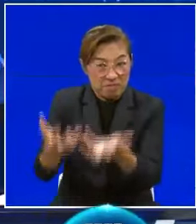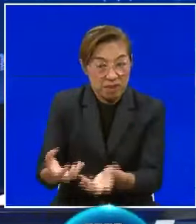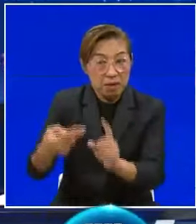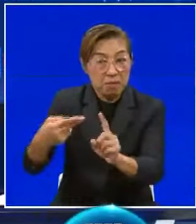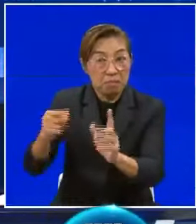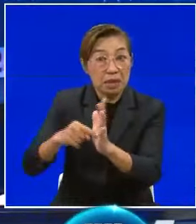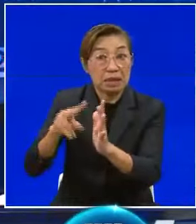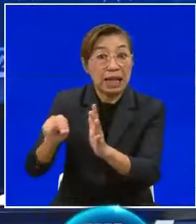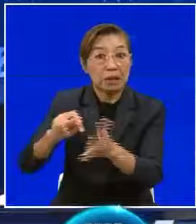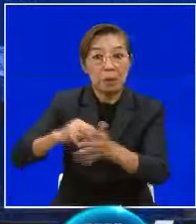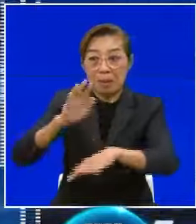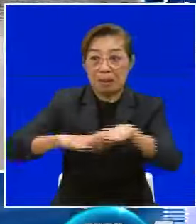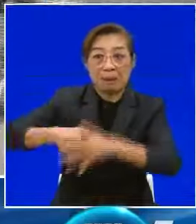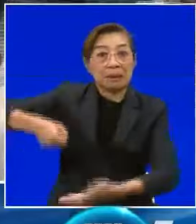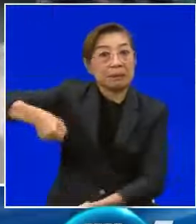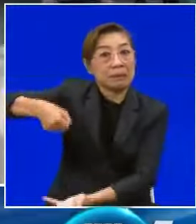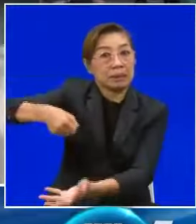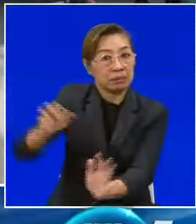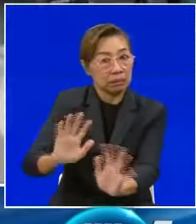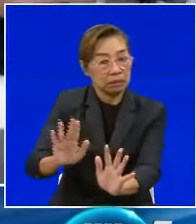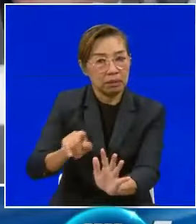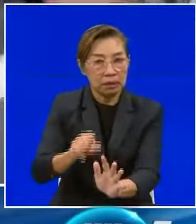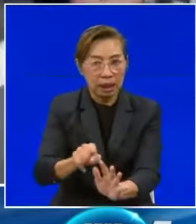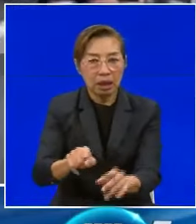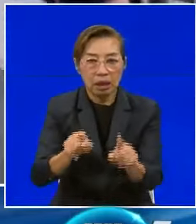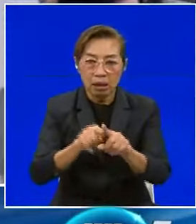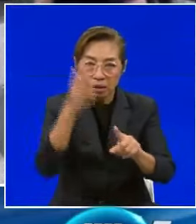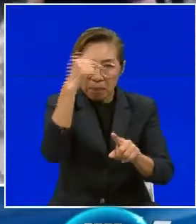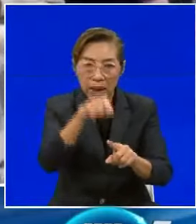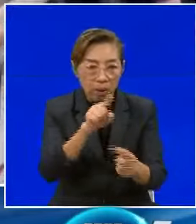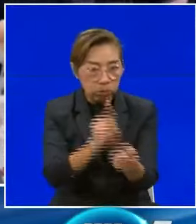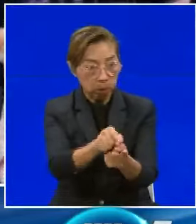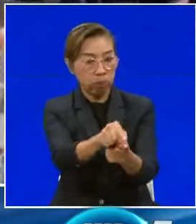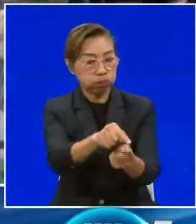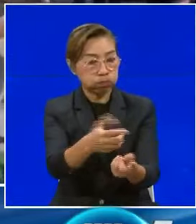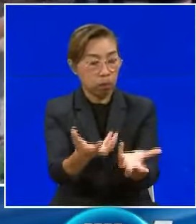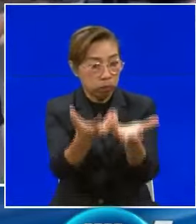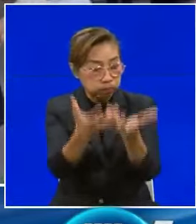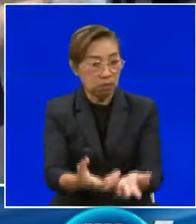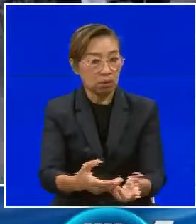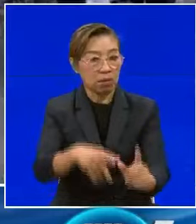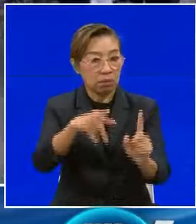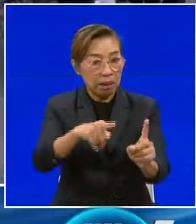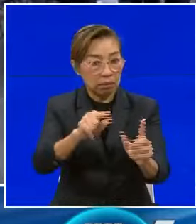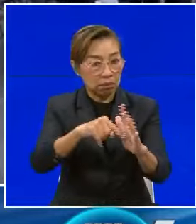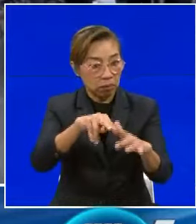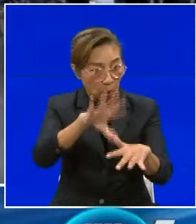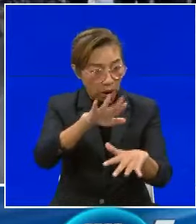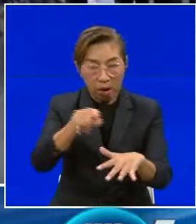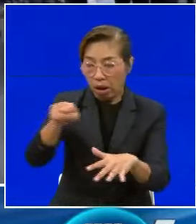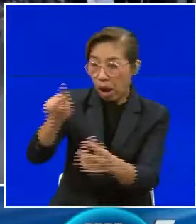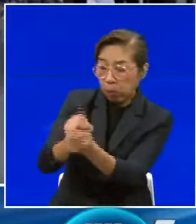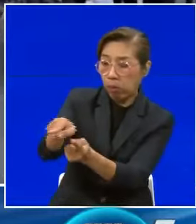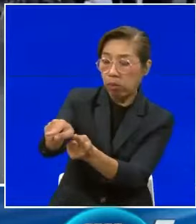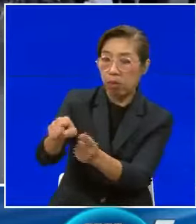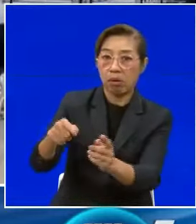าได้แล้วมันหายกันไปไหนฮะเดี๋ยวเจอตรงนี้หลายพันตันเดี๋ยวไปเจอตรงนั้นหลายพันตันคำถามคือไอ้เวลาเคลื่อนย้ายระหว่างจังหวัด